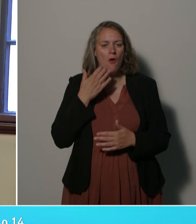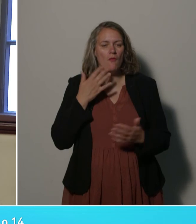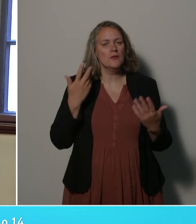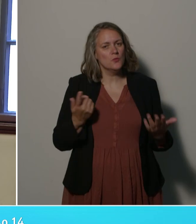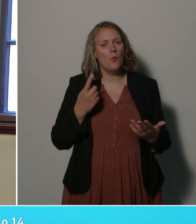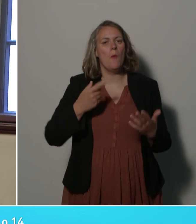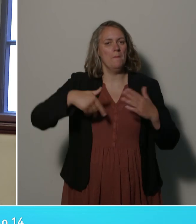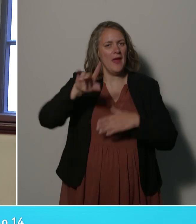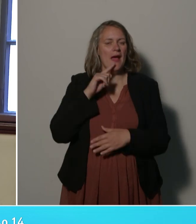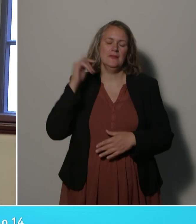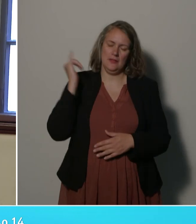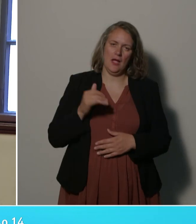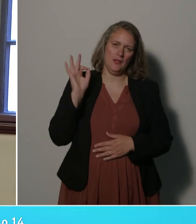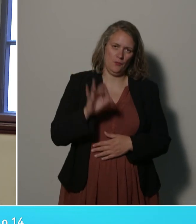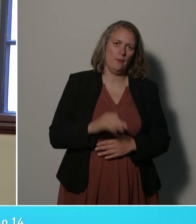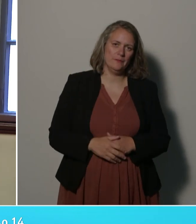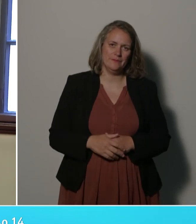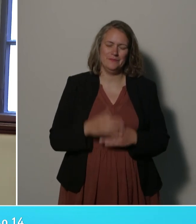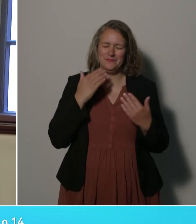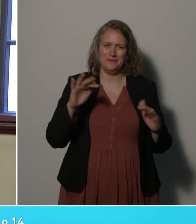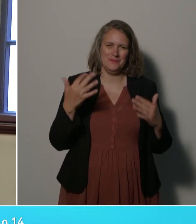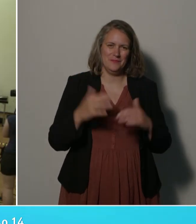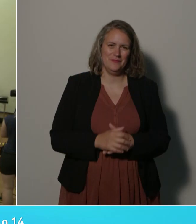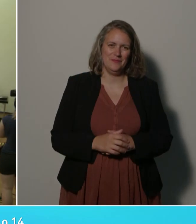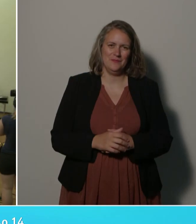weitestgehend einstimmig dieser Vorlage zustimmen. Dankeschön.